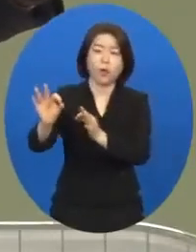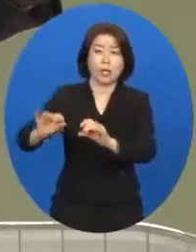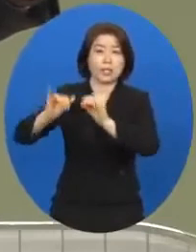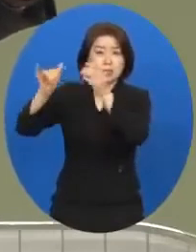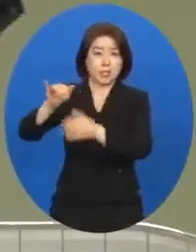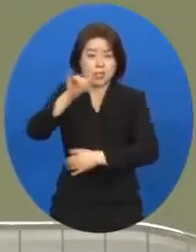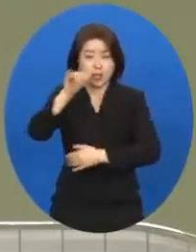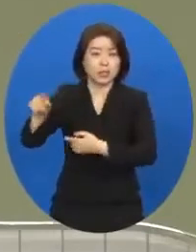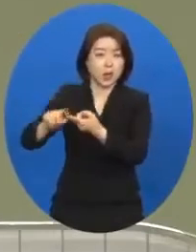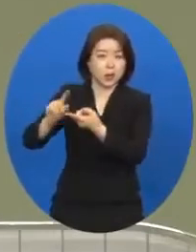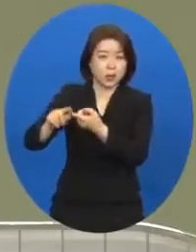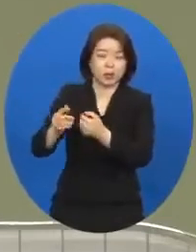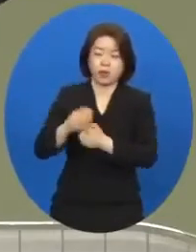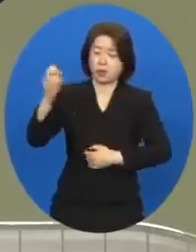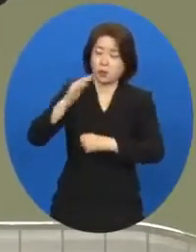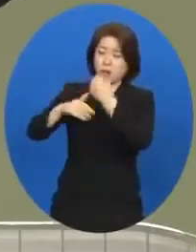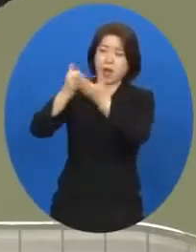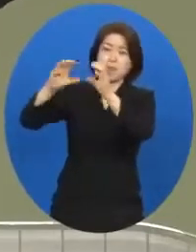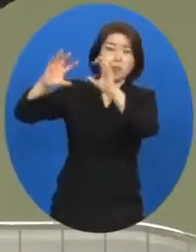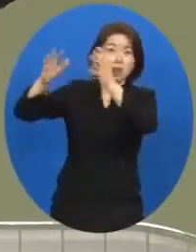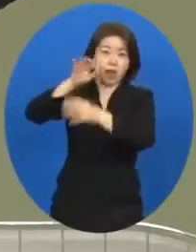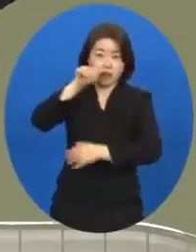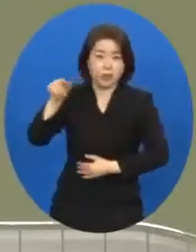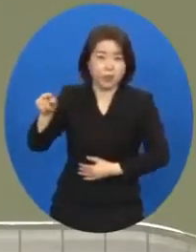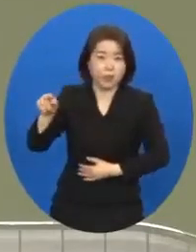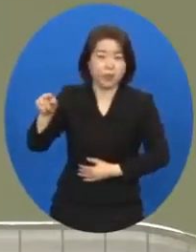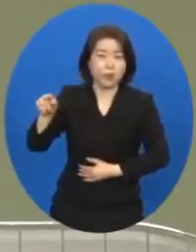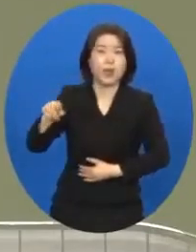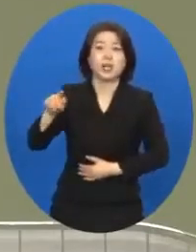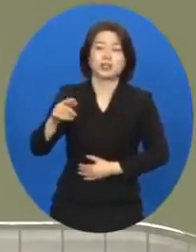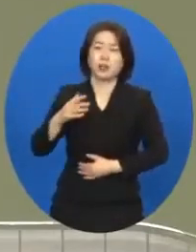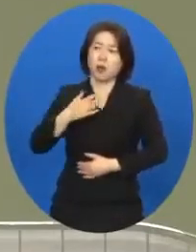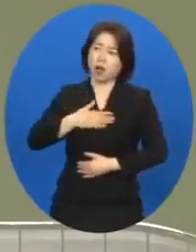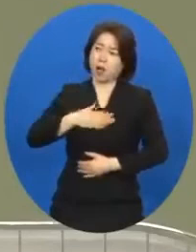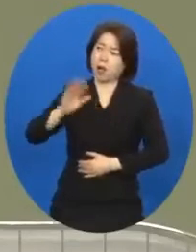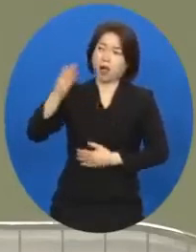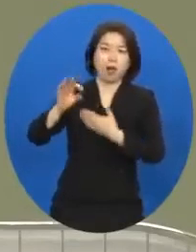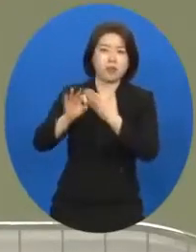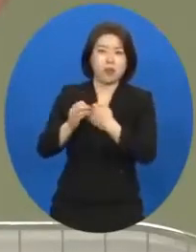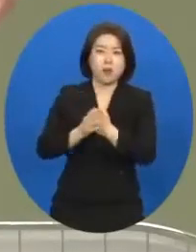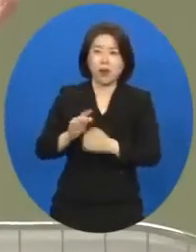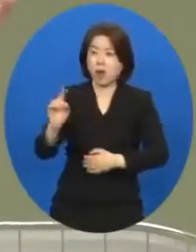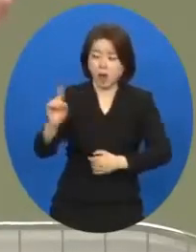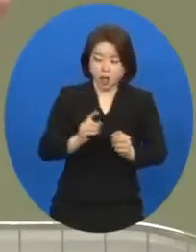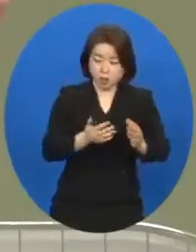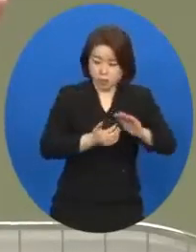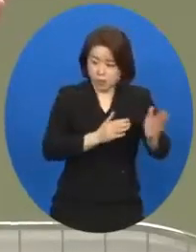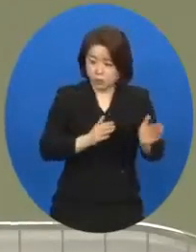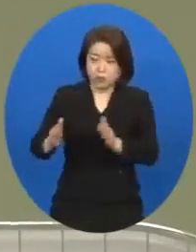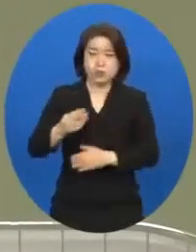것, 그리고 하나님의 나라가 있다는 것, 그걸 알게 될 때 아무 준비가 없었던